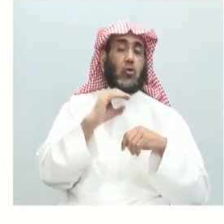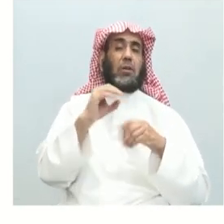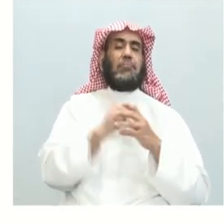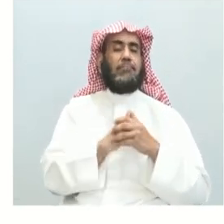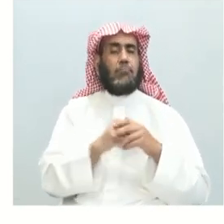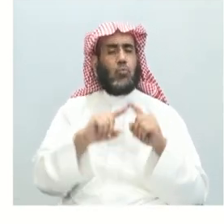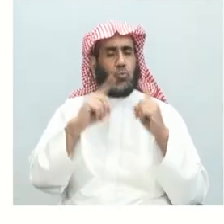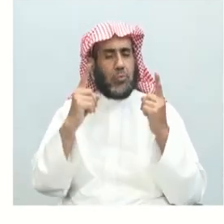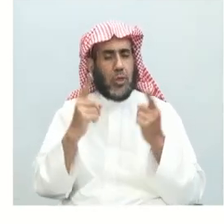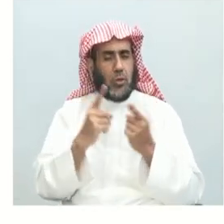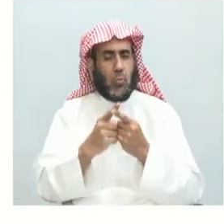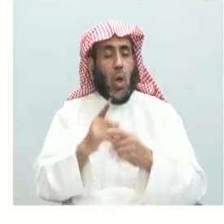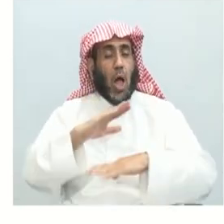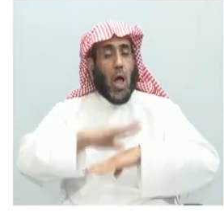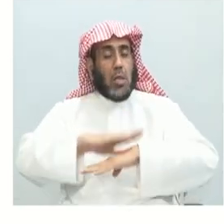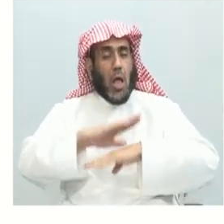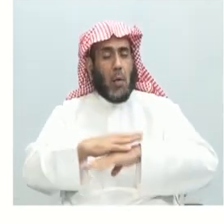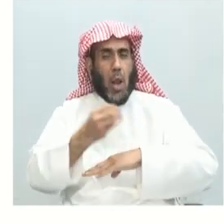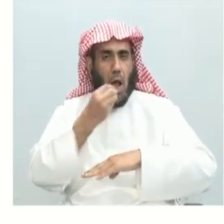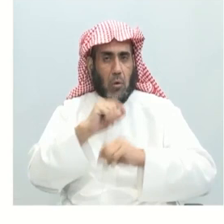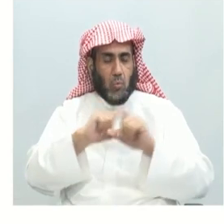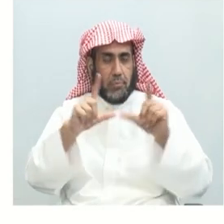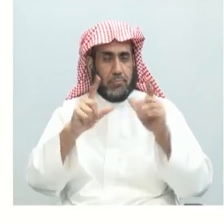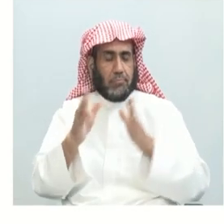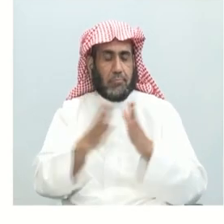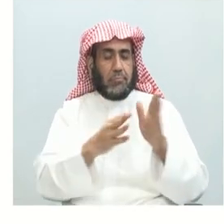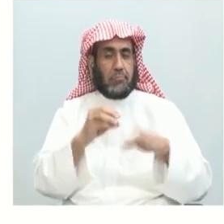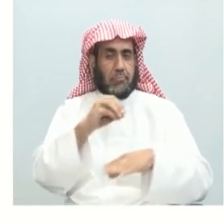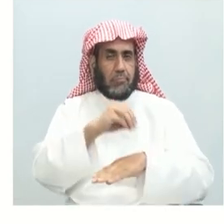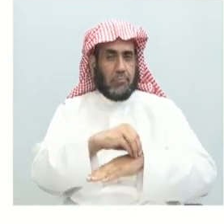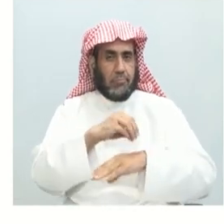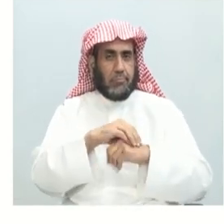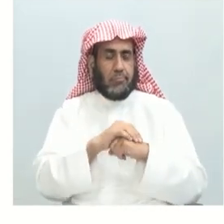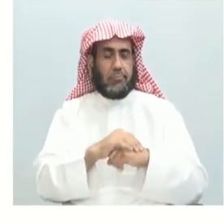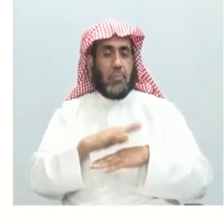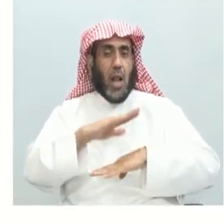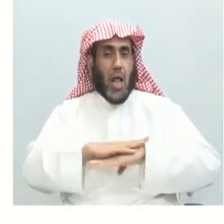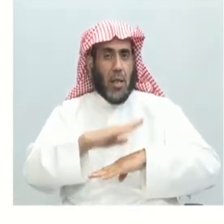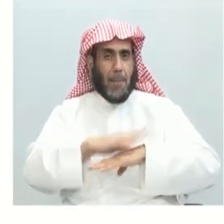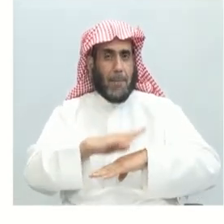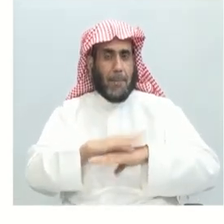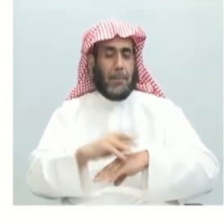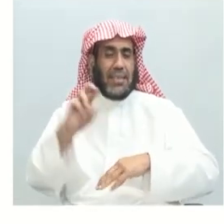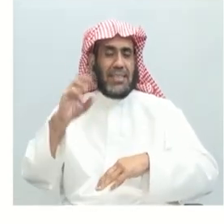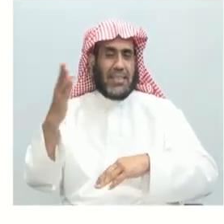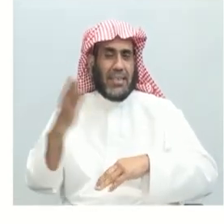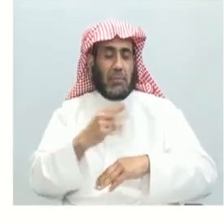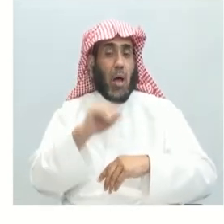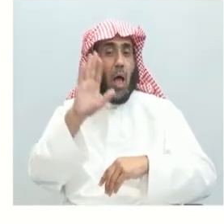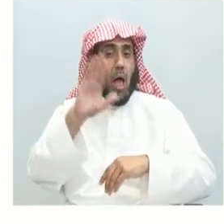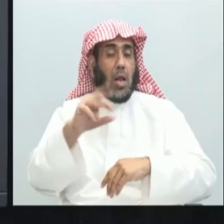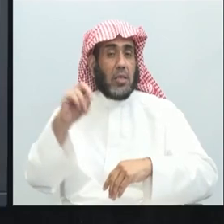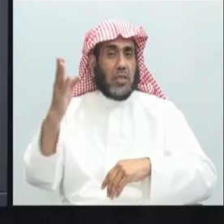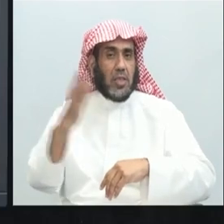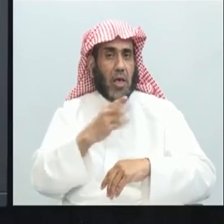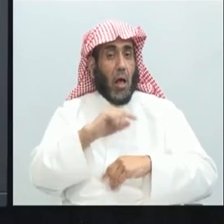جميعها تمثل اداب الاكل انتقل الى اداب الزياره هل الزياره